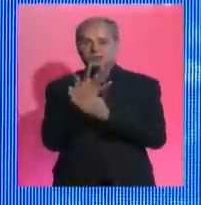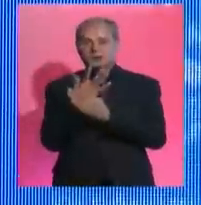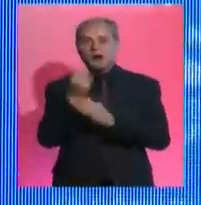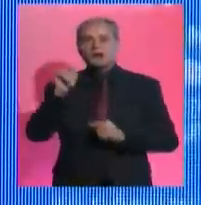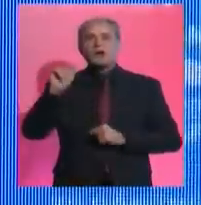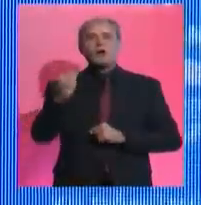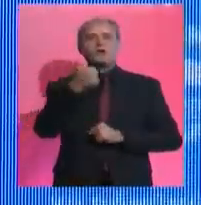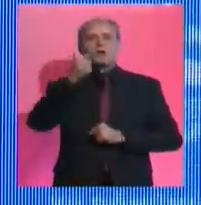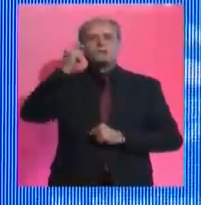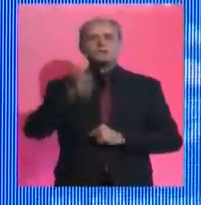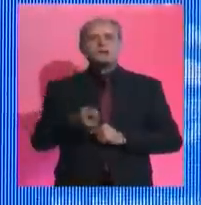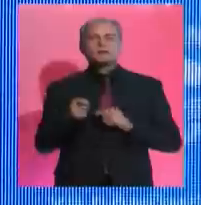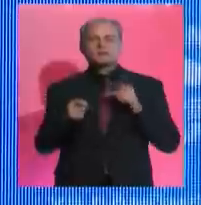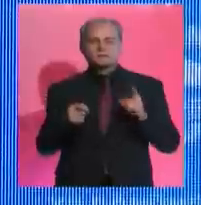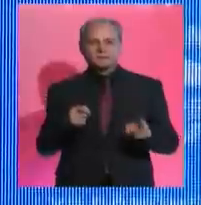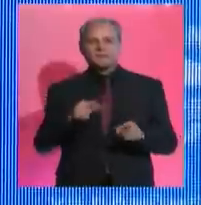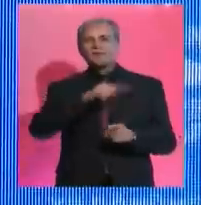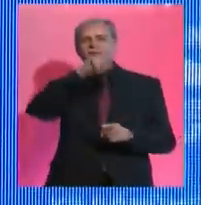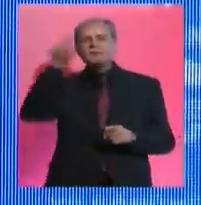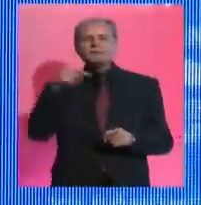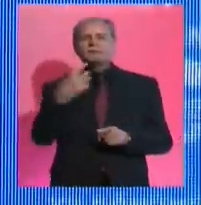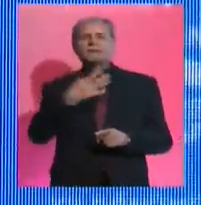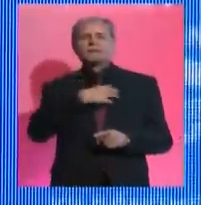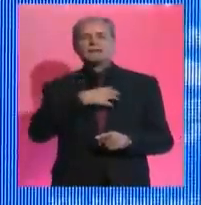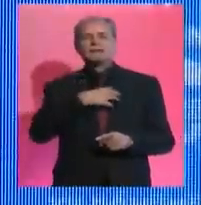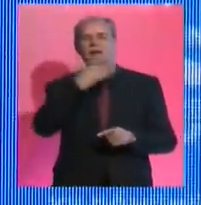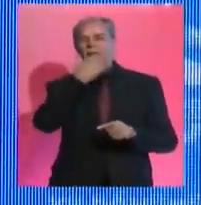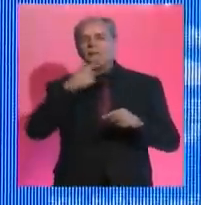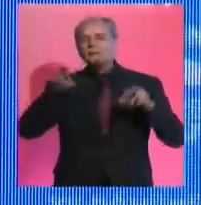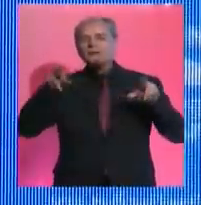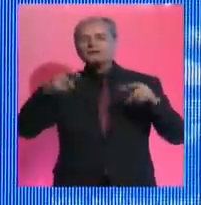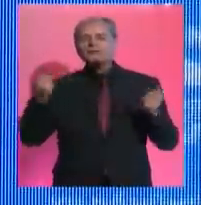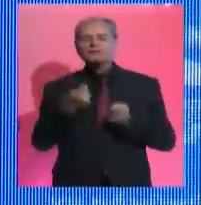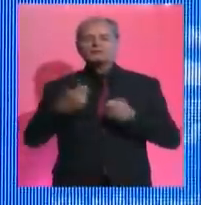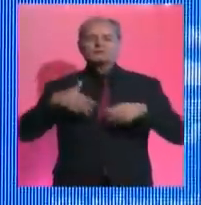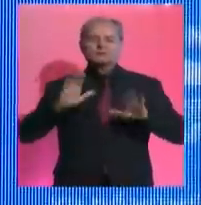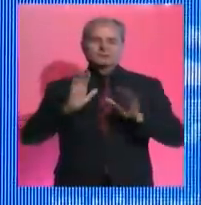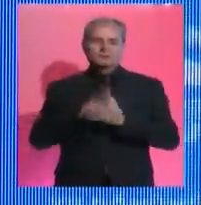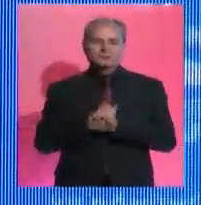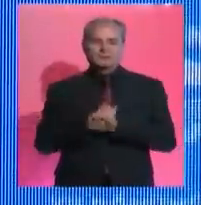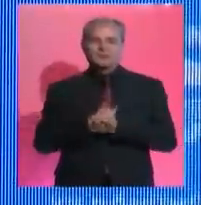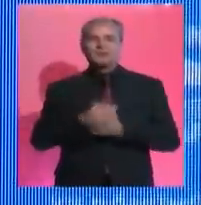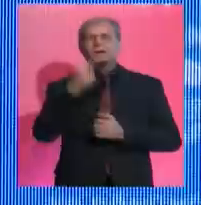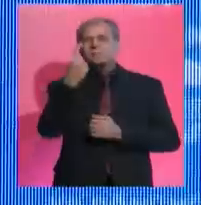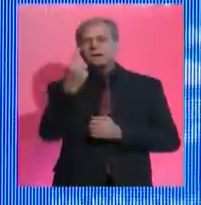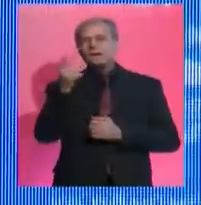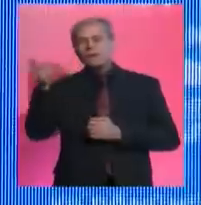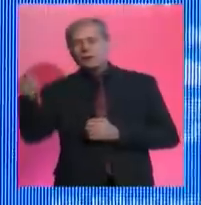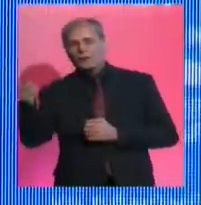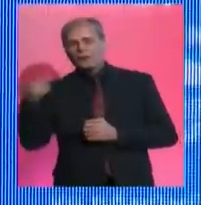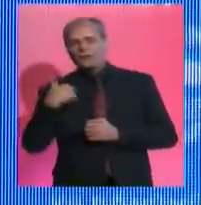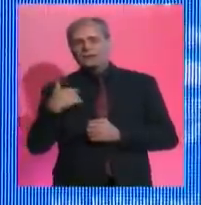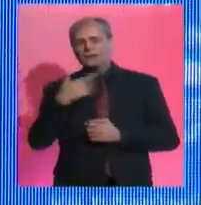nin en önemli şartı şudur kimseyi kendimize benzetmeye çalışmayacağız birilerinin de